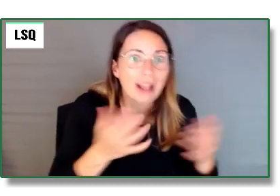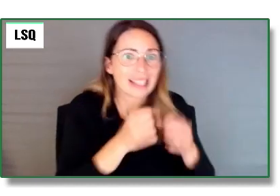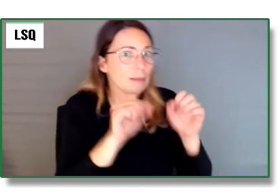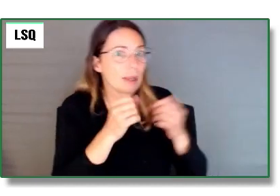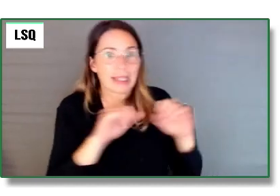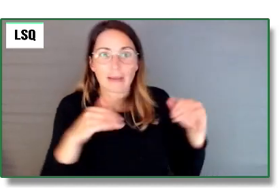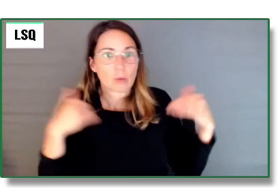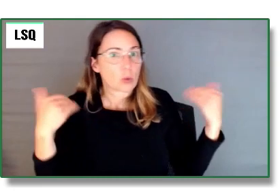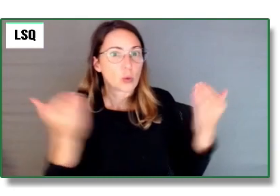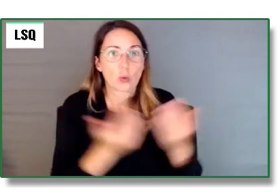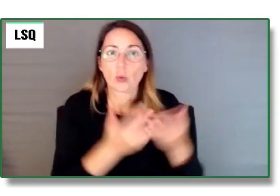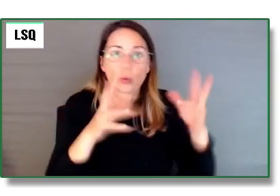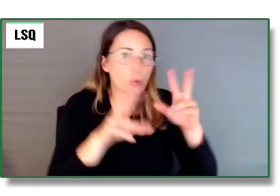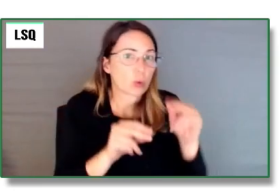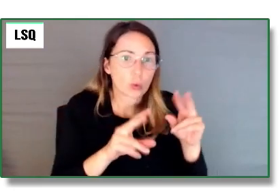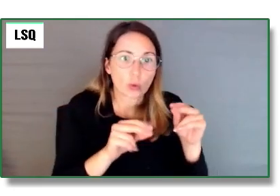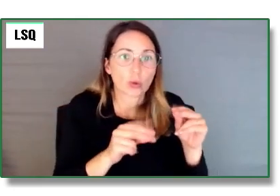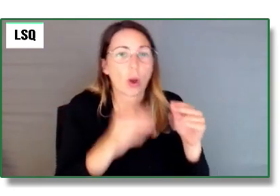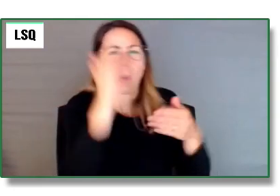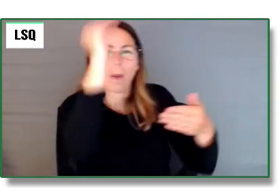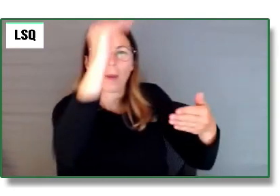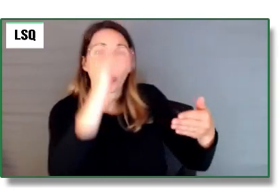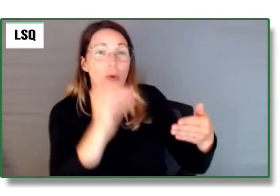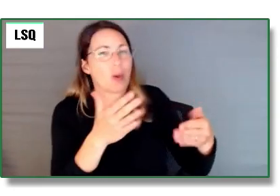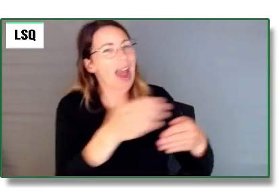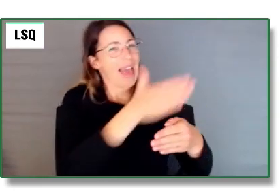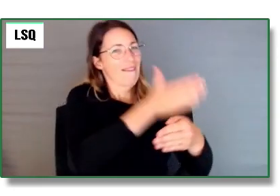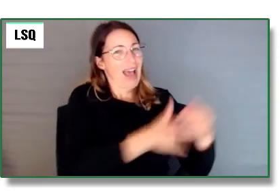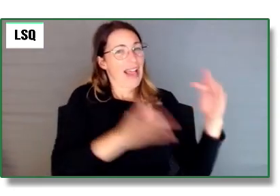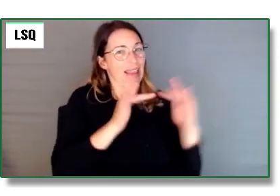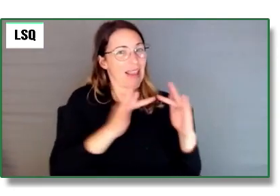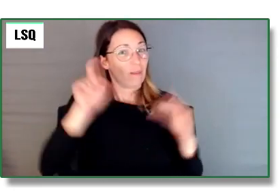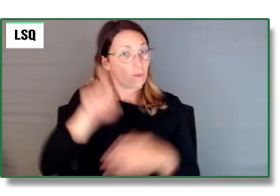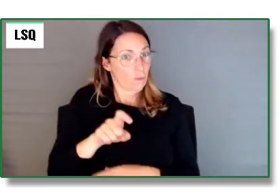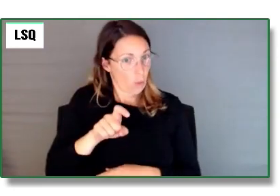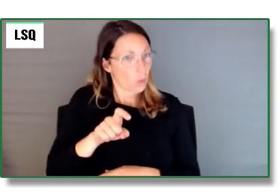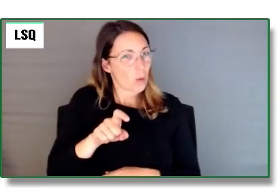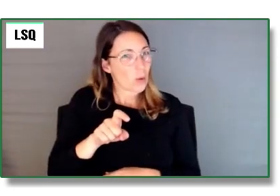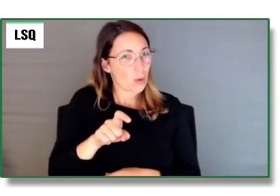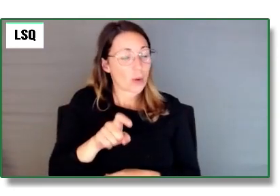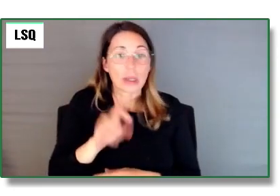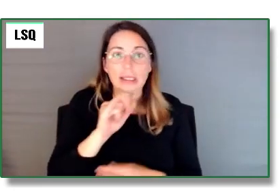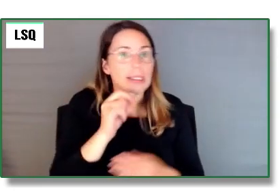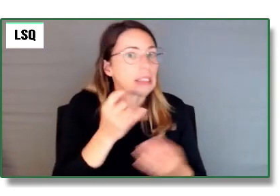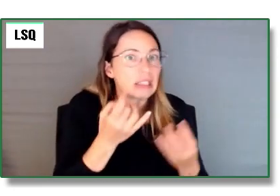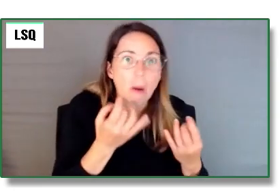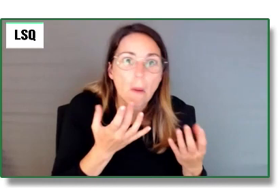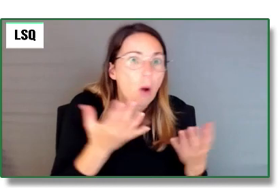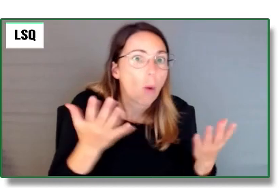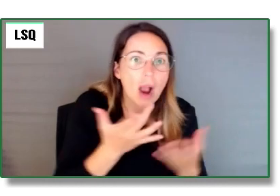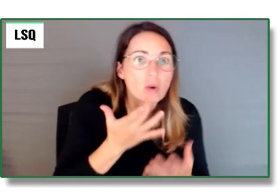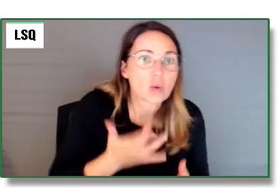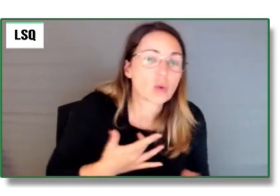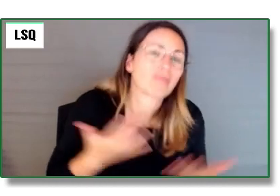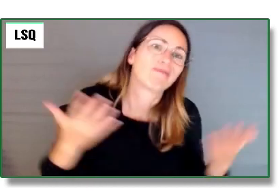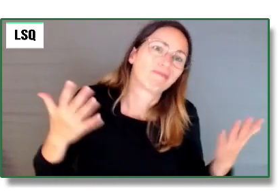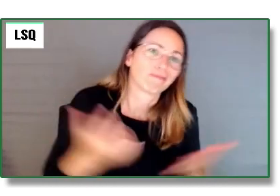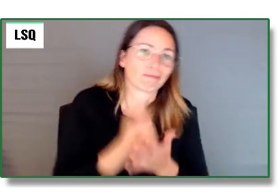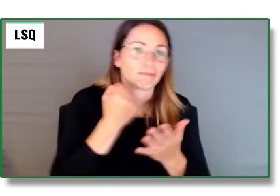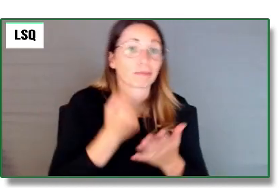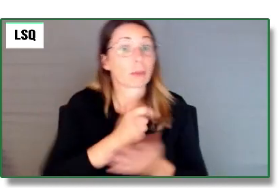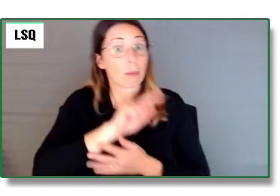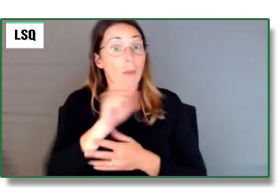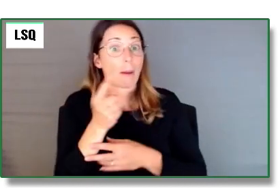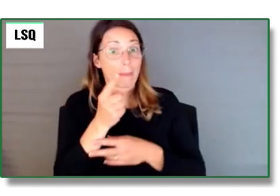lire leur menu en ligne, sauf lorsqu'ils n'ont pas ce que je veux. Dans le premier café, je demande généralement au barista